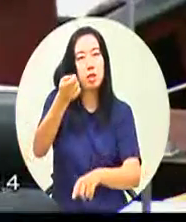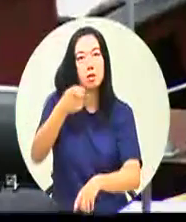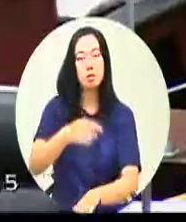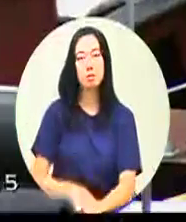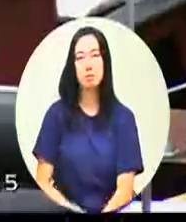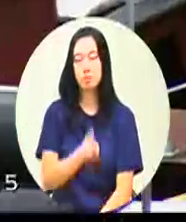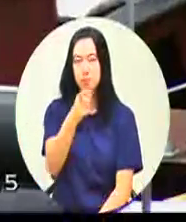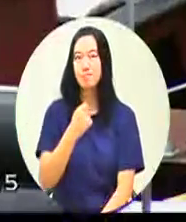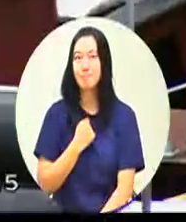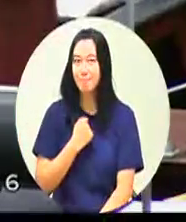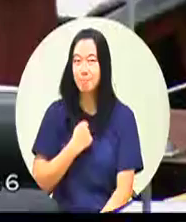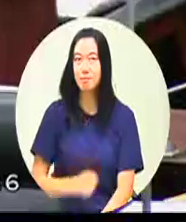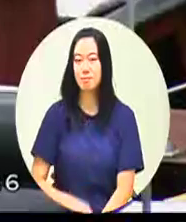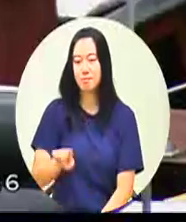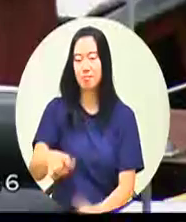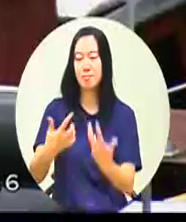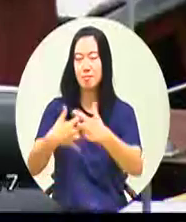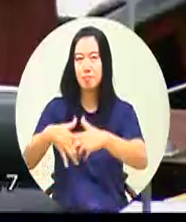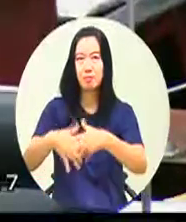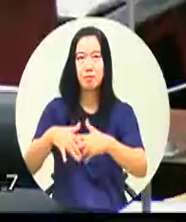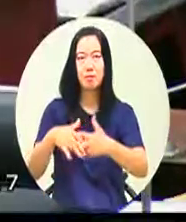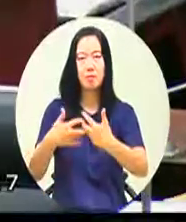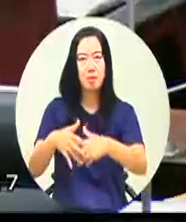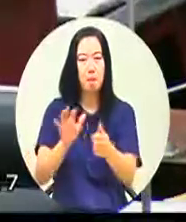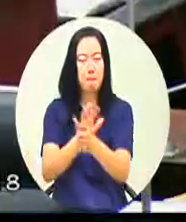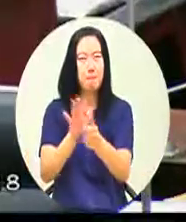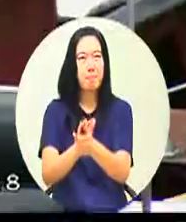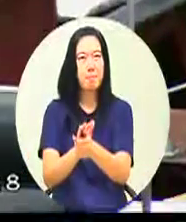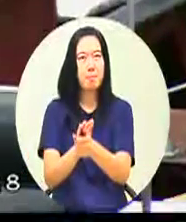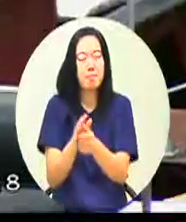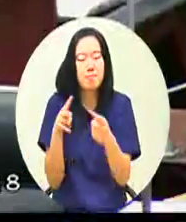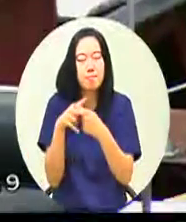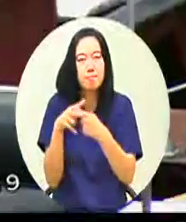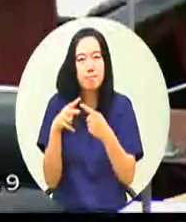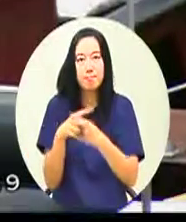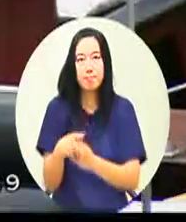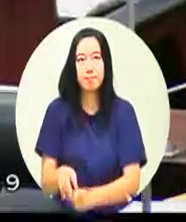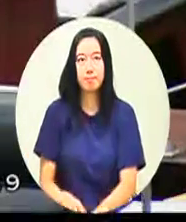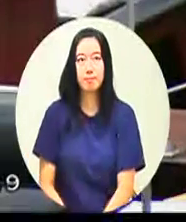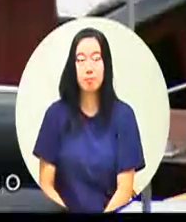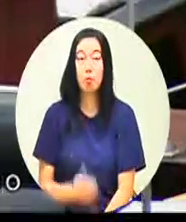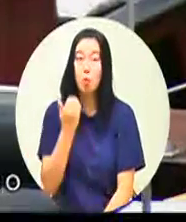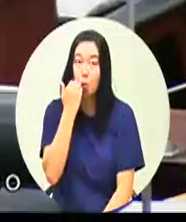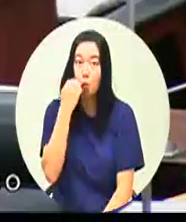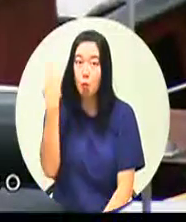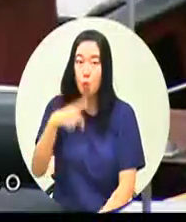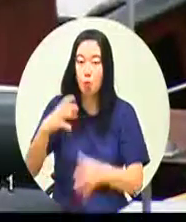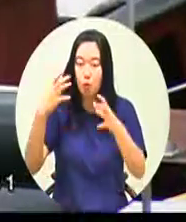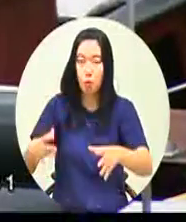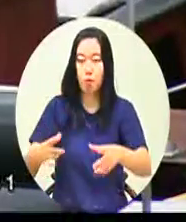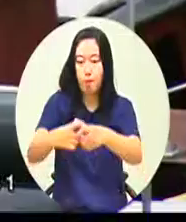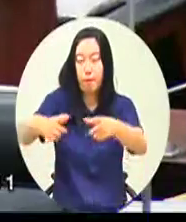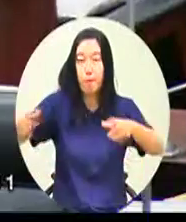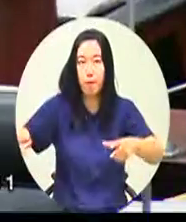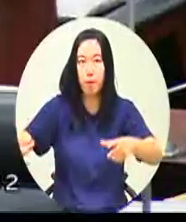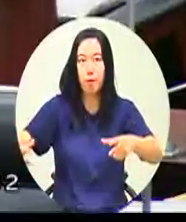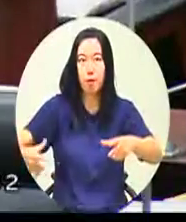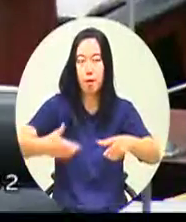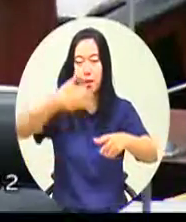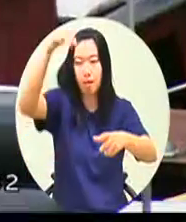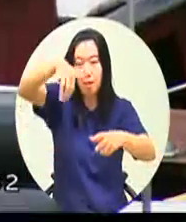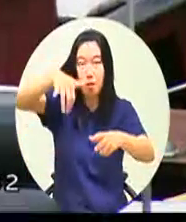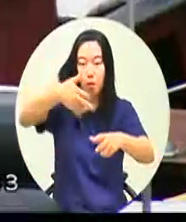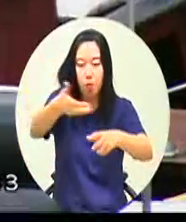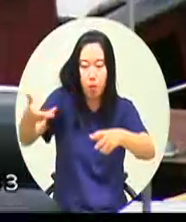啦，迄台是要无可能啦。但是遐若做一个自洪池，伊